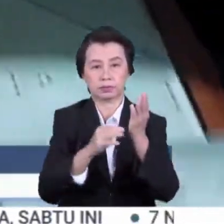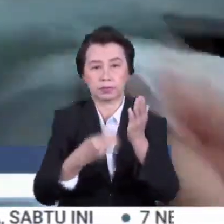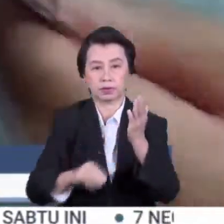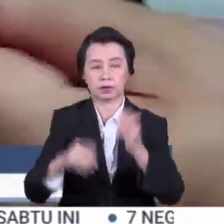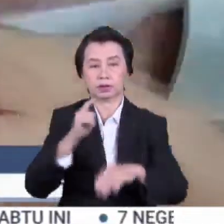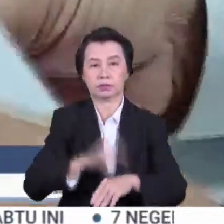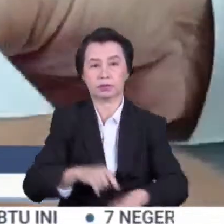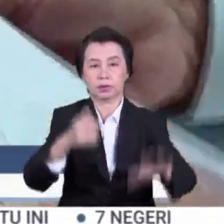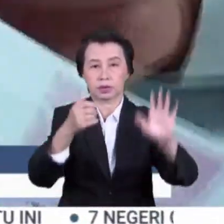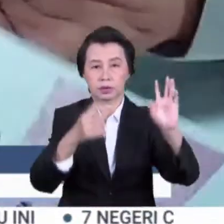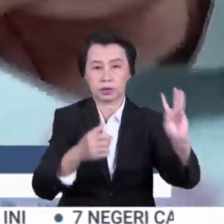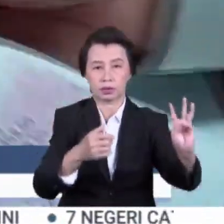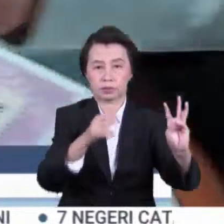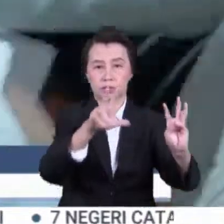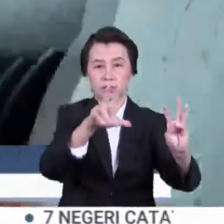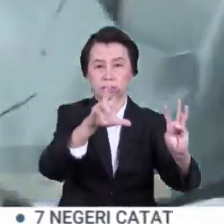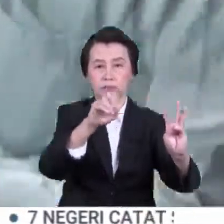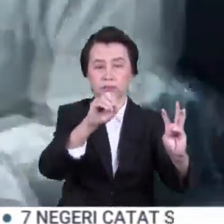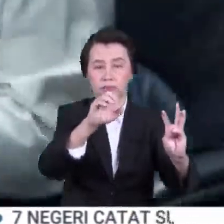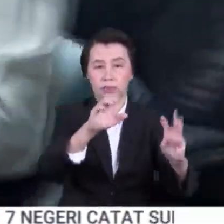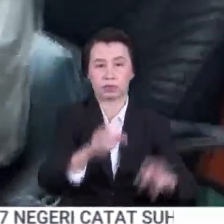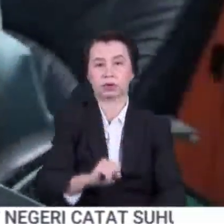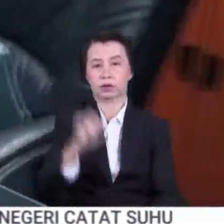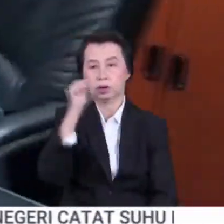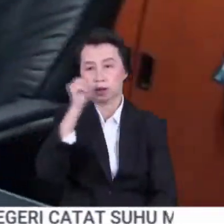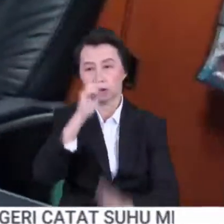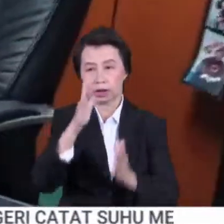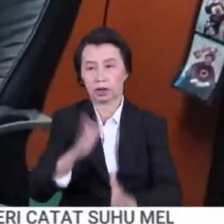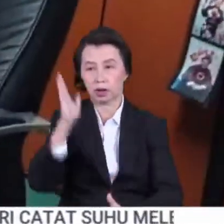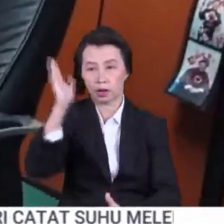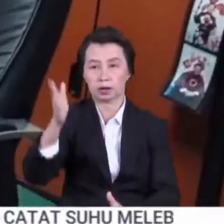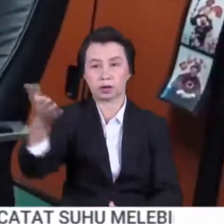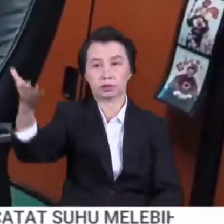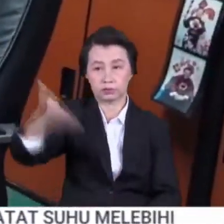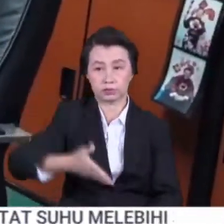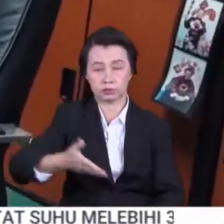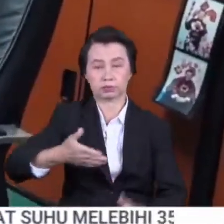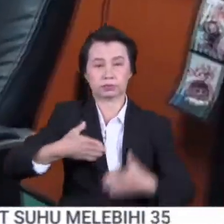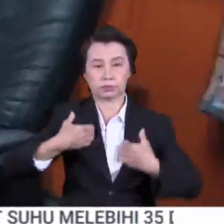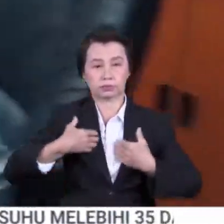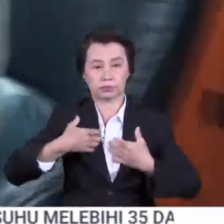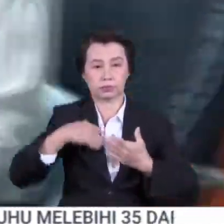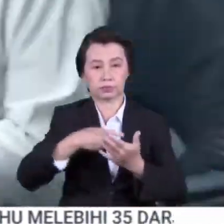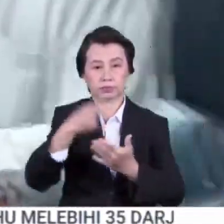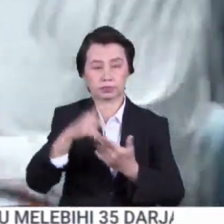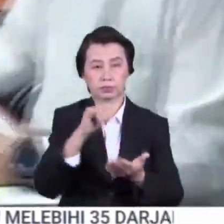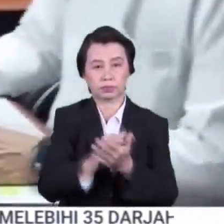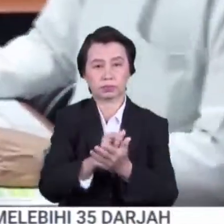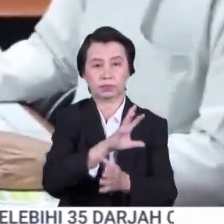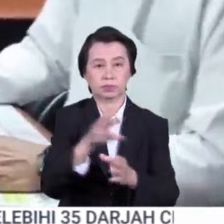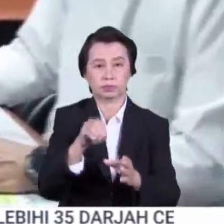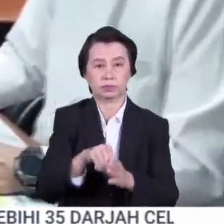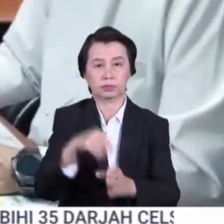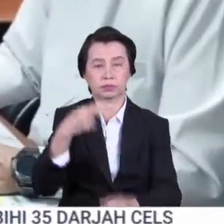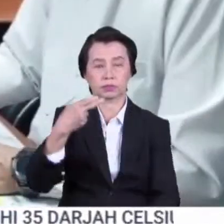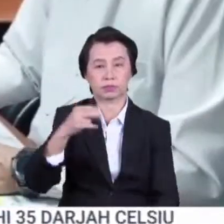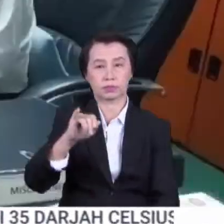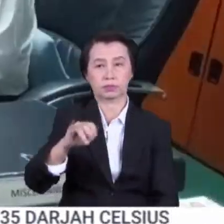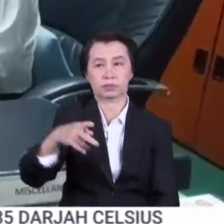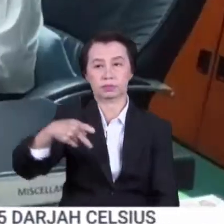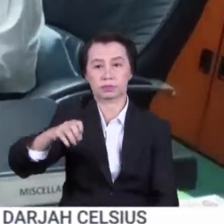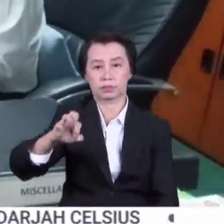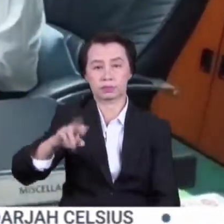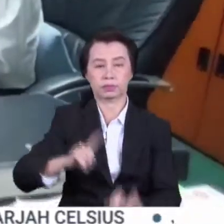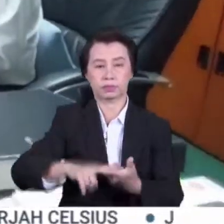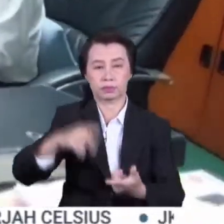pukul 6.30 petang. Antara artis tempatan yang akan memeriahkan suasana semasa program tersebut termasuk Harry Francis, Winnie